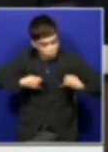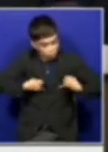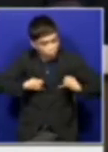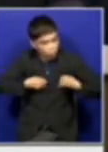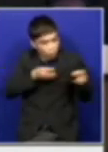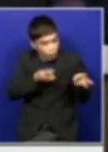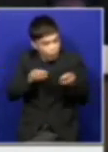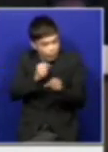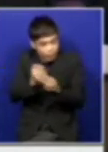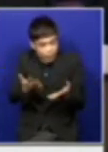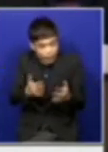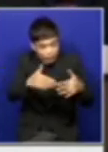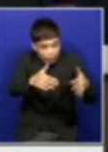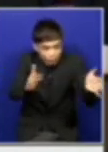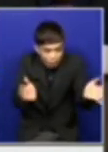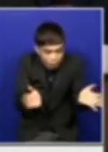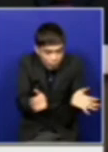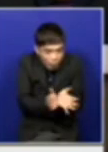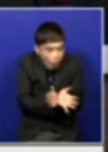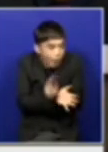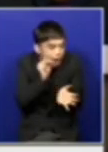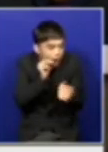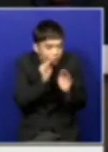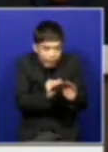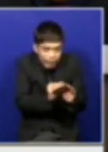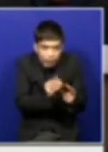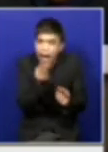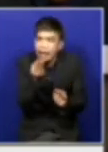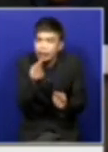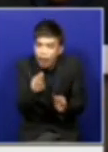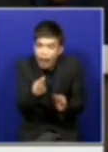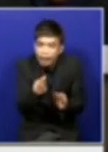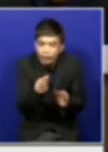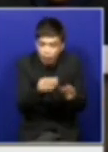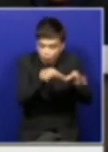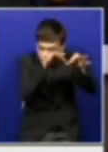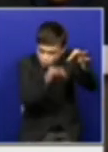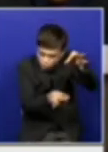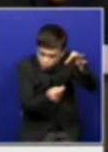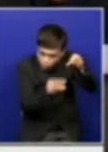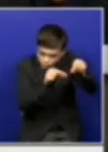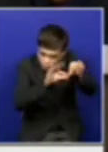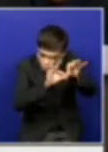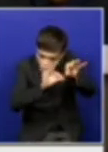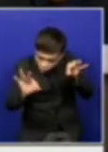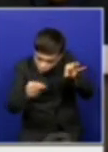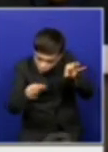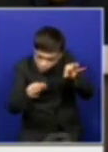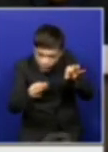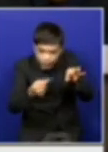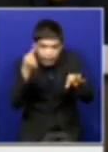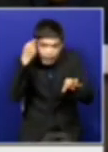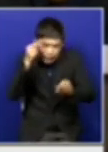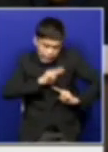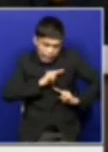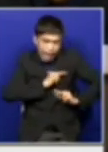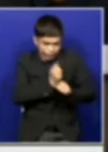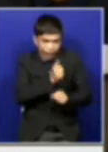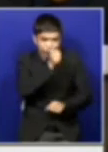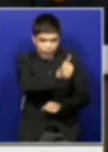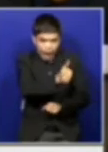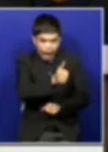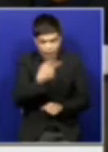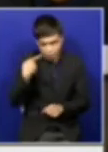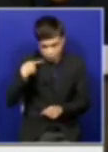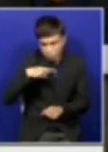ระหรือจะขุดดินให้น้ำขังนี่อย่างไรบางทีนะครับความคิดของเขาเนี่ยน่าจะเป็นประโย